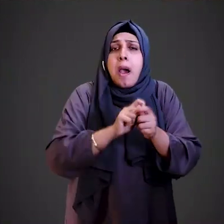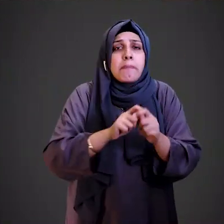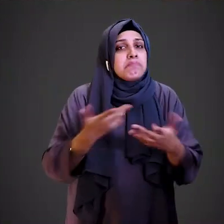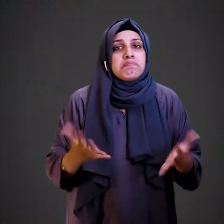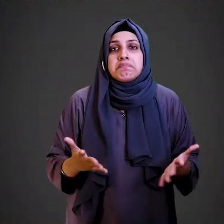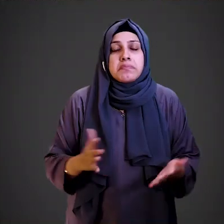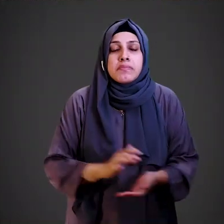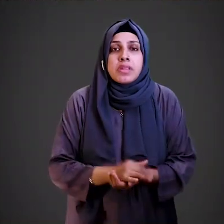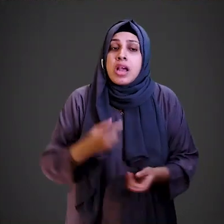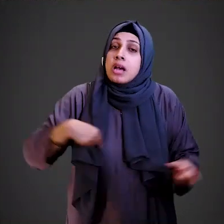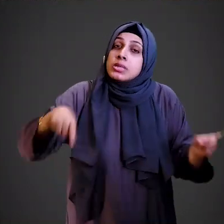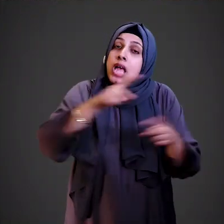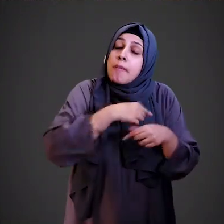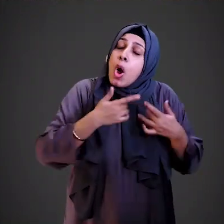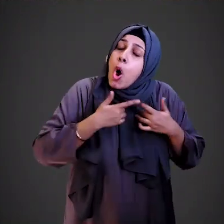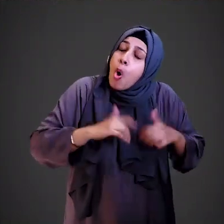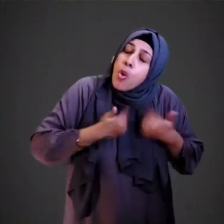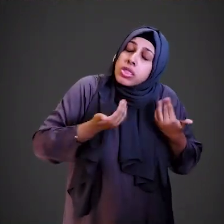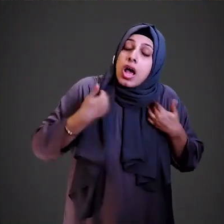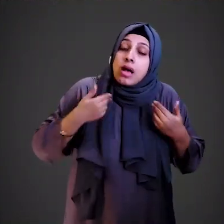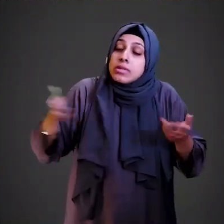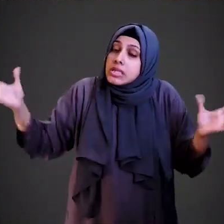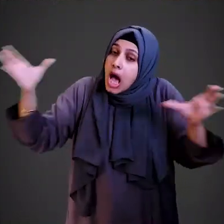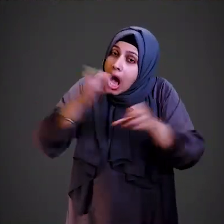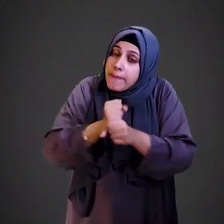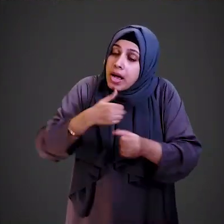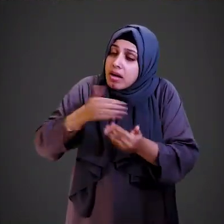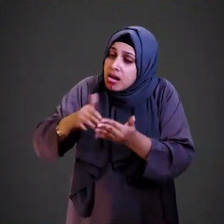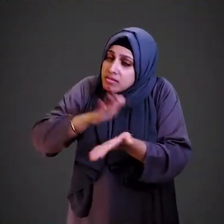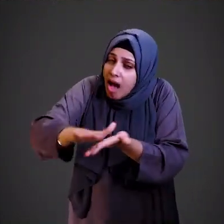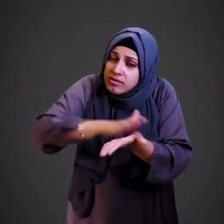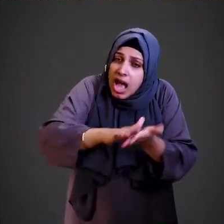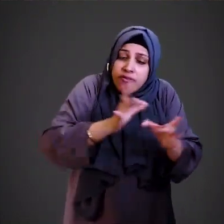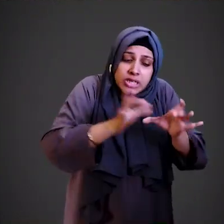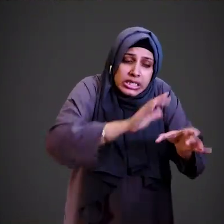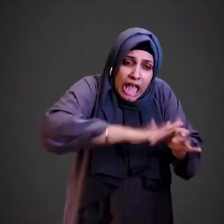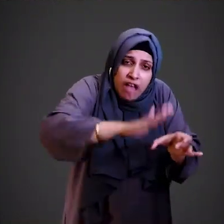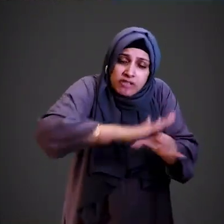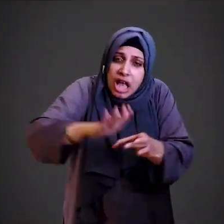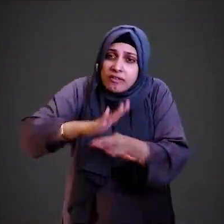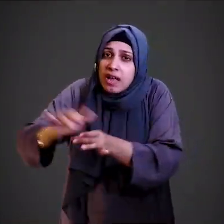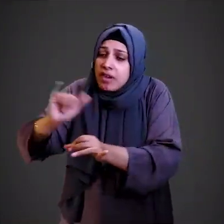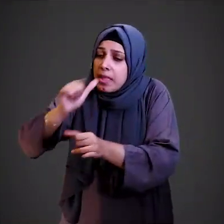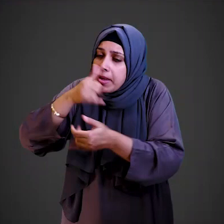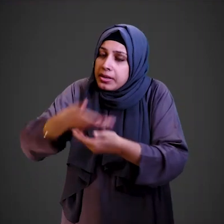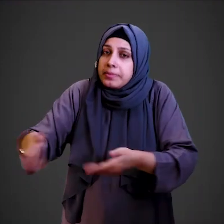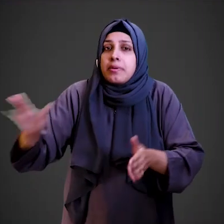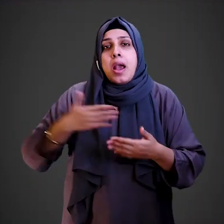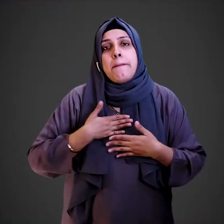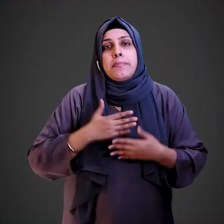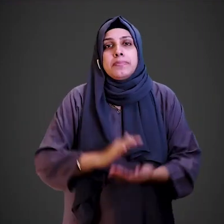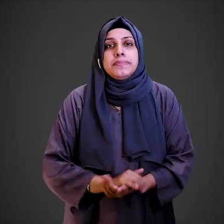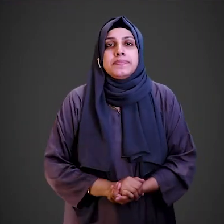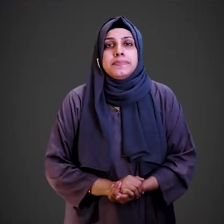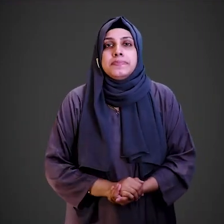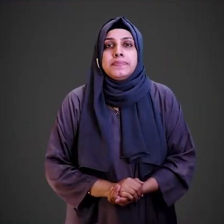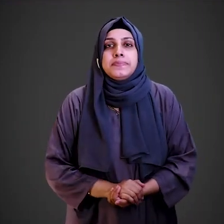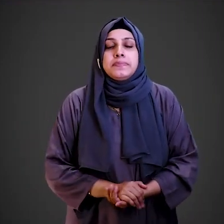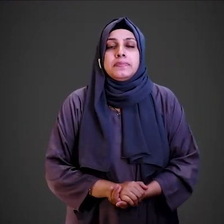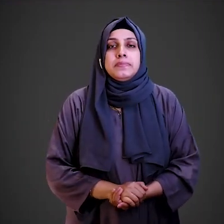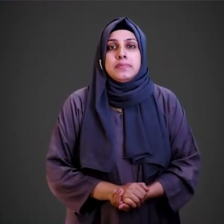करवाया। जो कुछ है वो हम खुद ही करते हैं, खुद ही हम अपना घर वगैरह अपनी नालियाँ वगैरह साफ़ करते हैं।